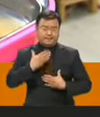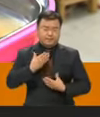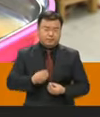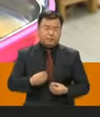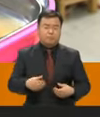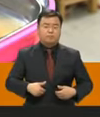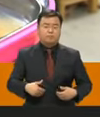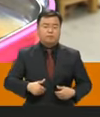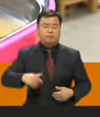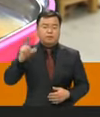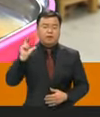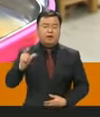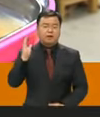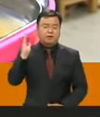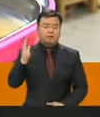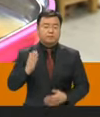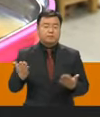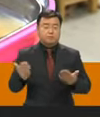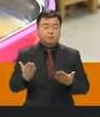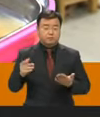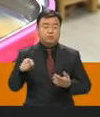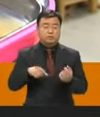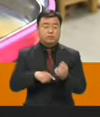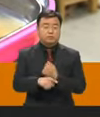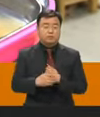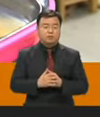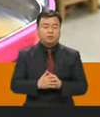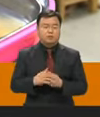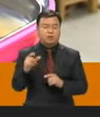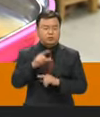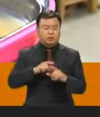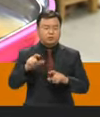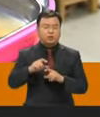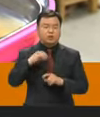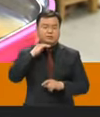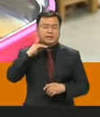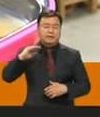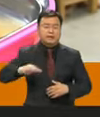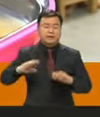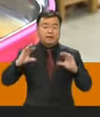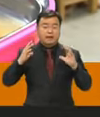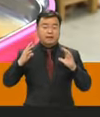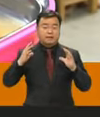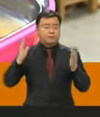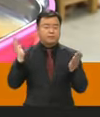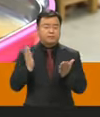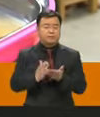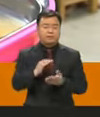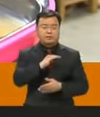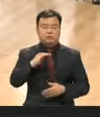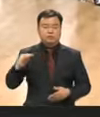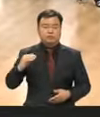더 어린 영유아 급식에 대해서는 아예 기준조차 없습니다. 이어서 최희영 기자입니다.